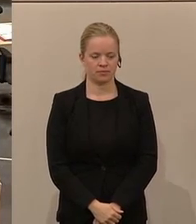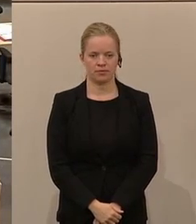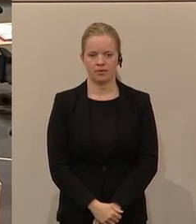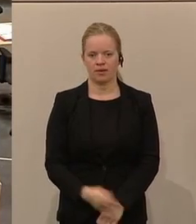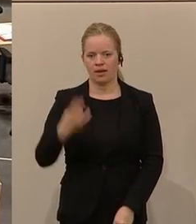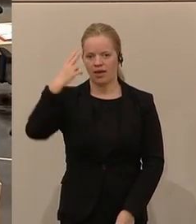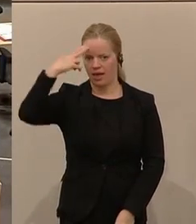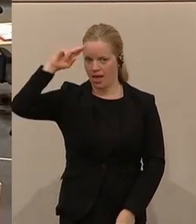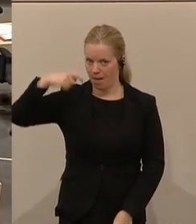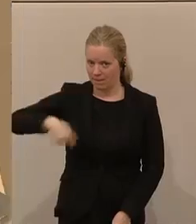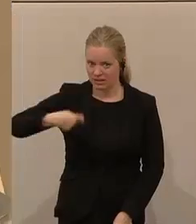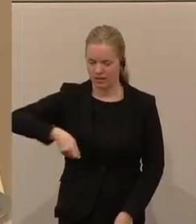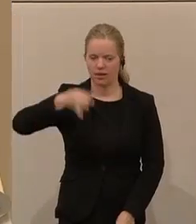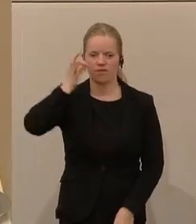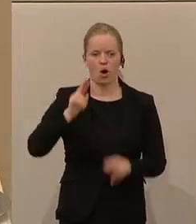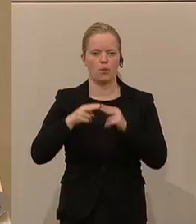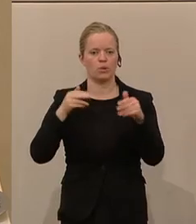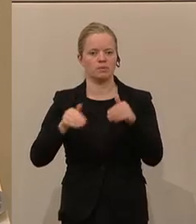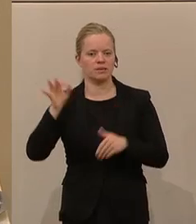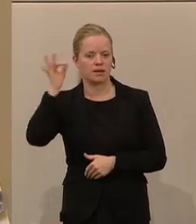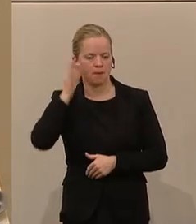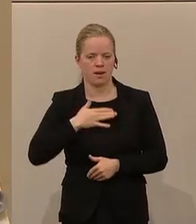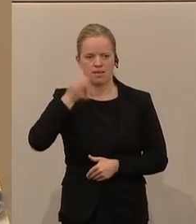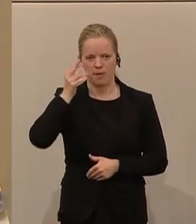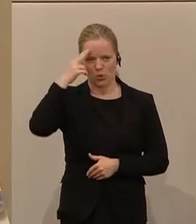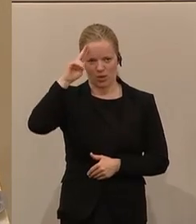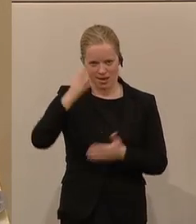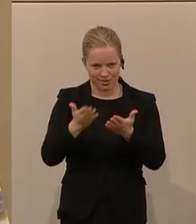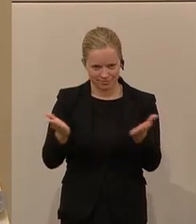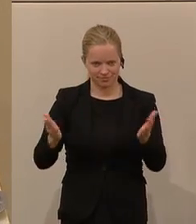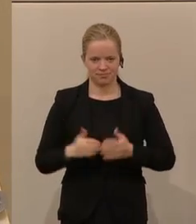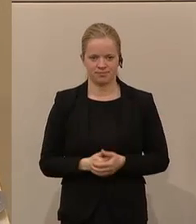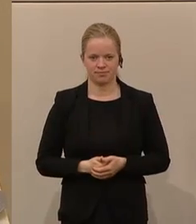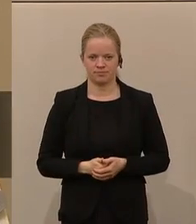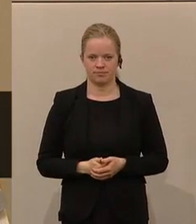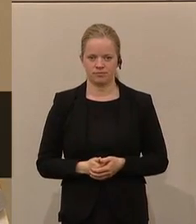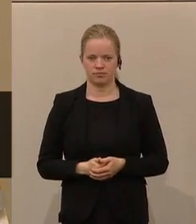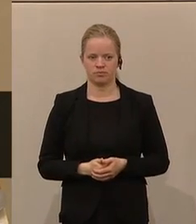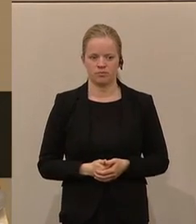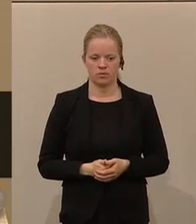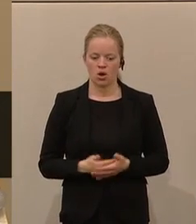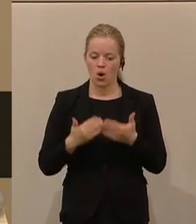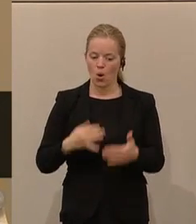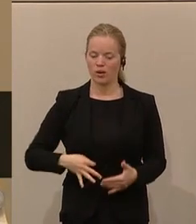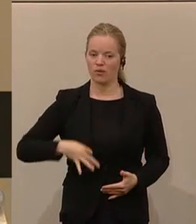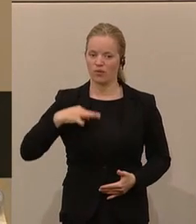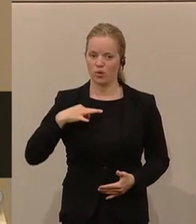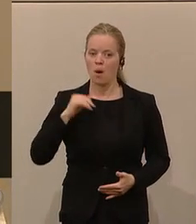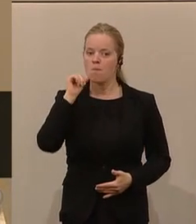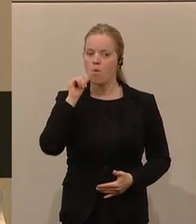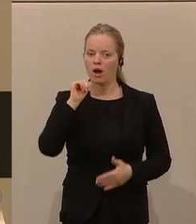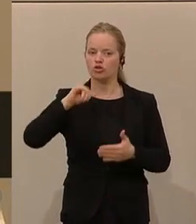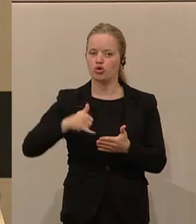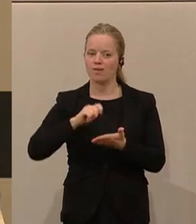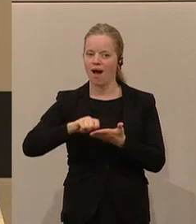Herr Präsident, Frau Bundesministerin, meine Damen und Herren, wenn Sie heute in der Früh das Morgenjournal